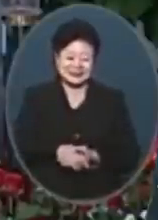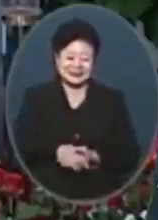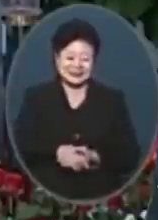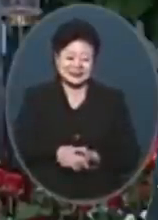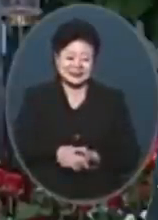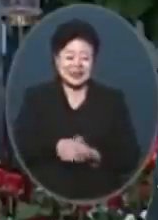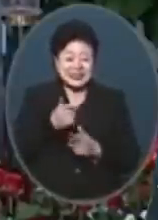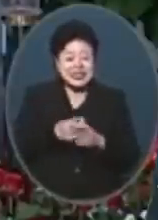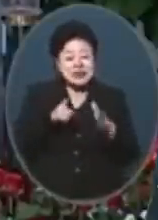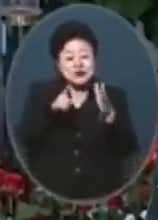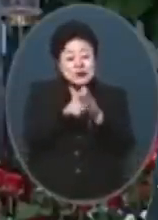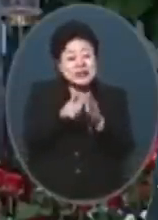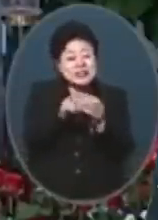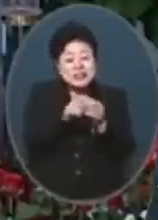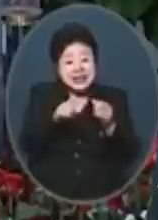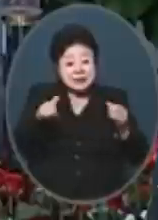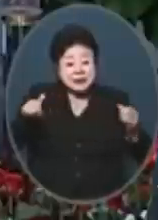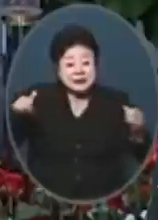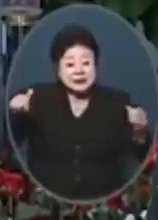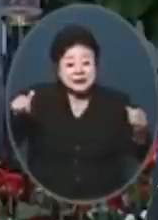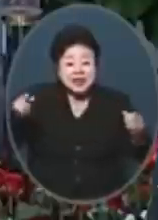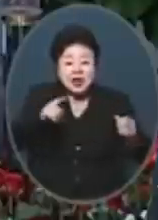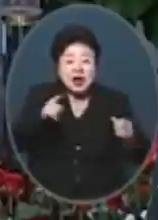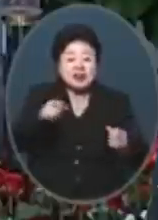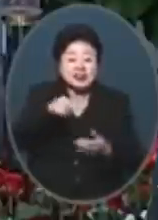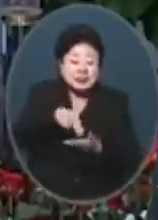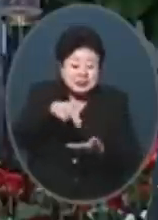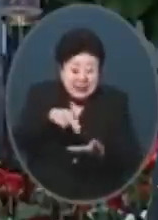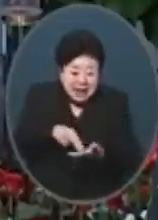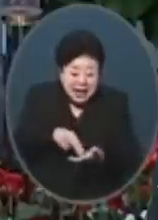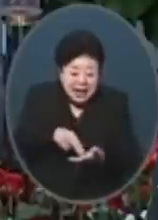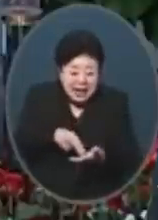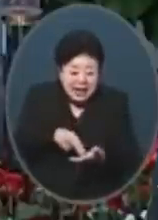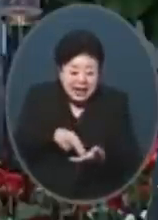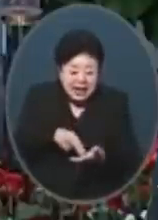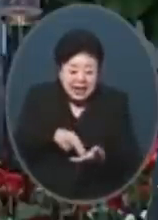우리 예수 믿는 사람이 어떠한 처지에